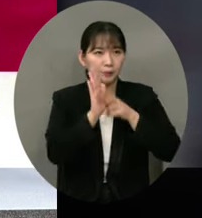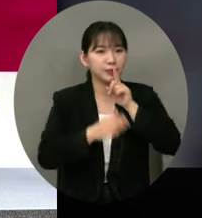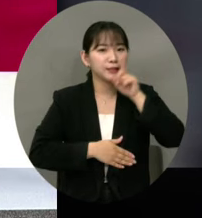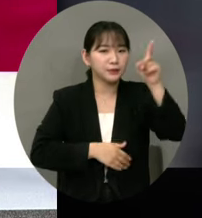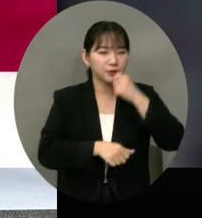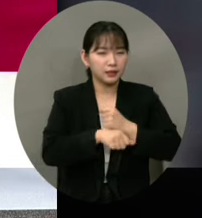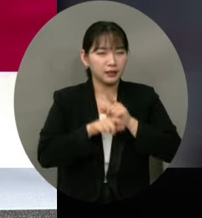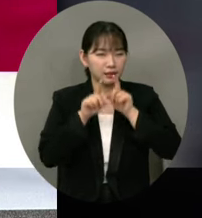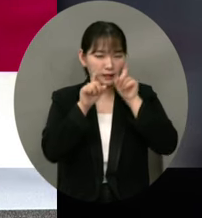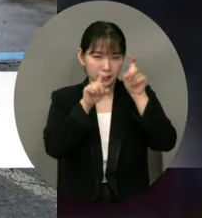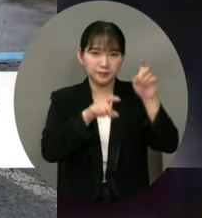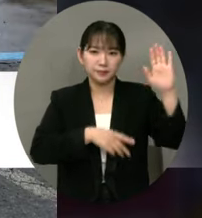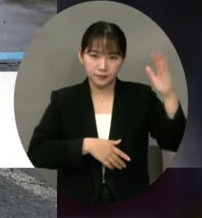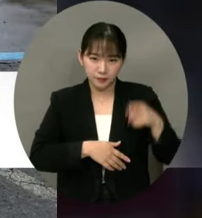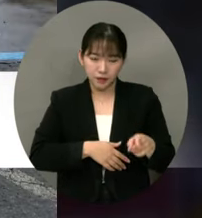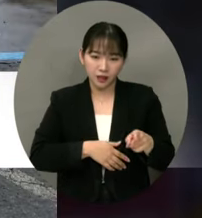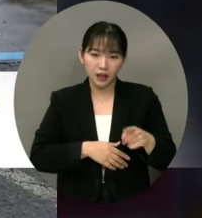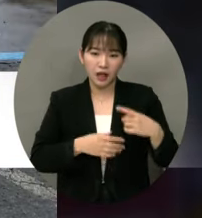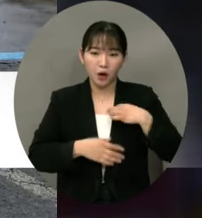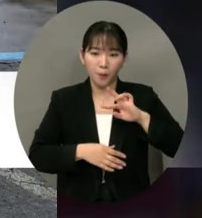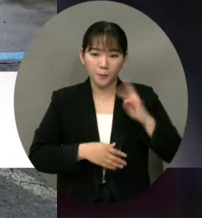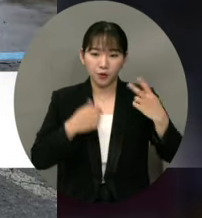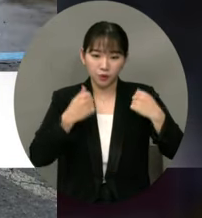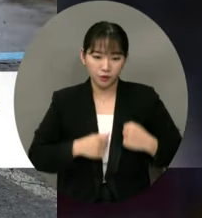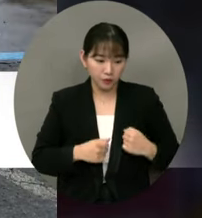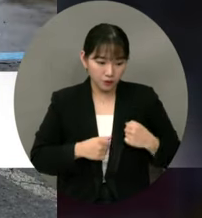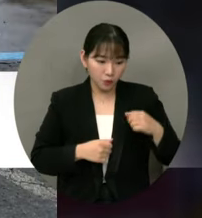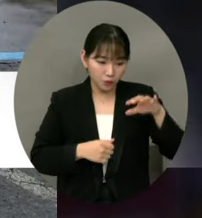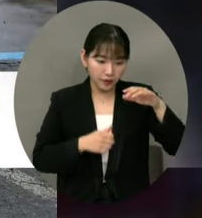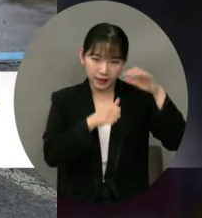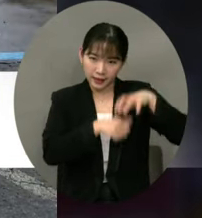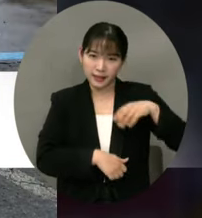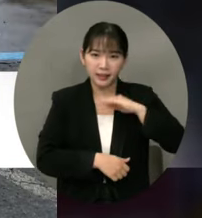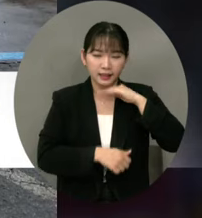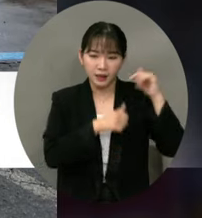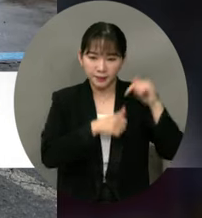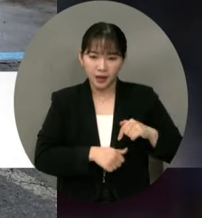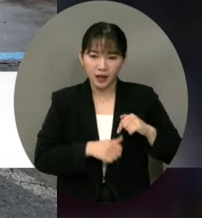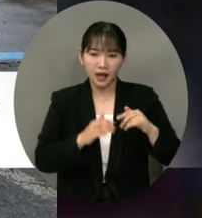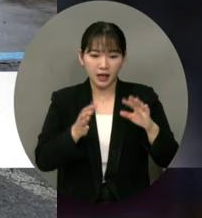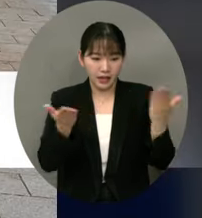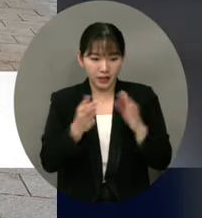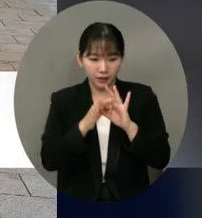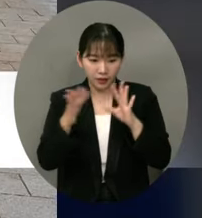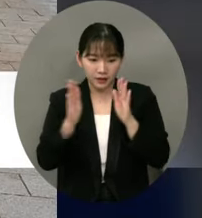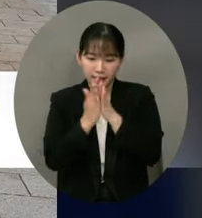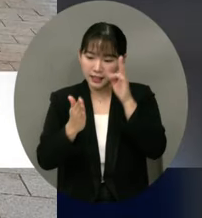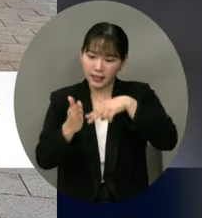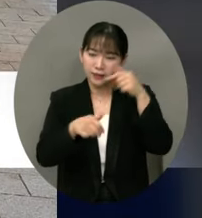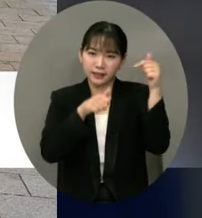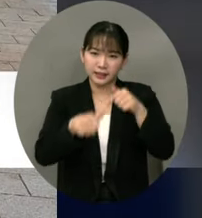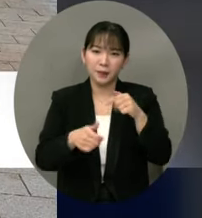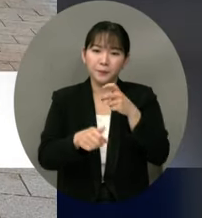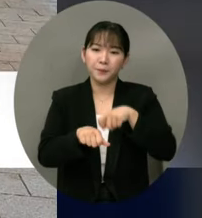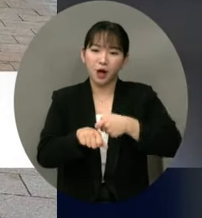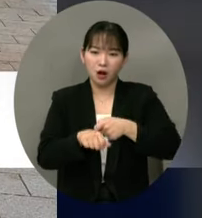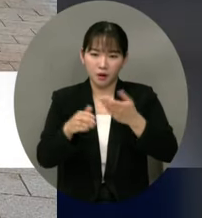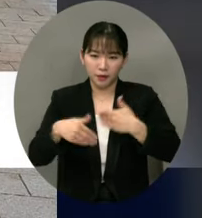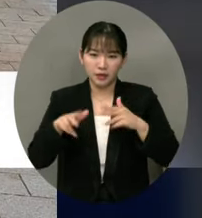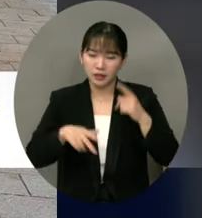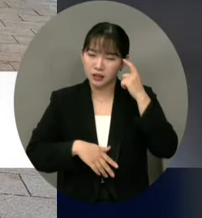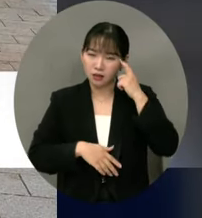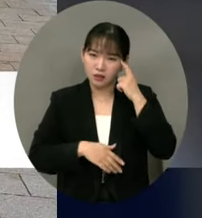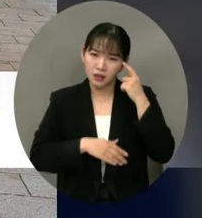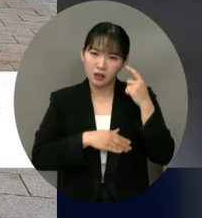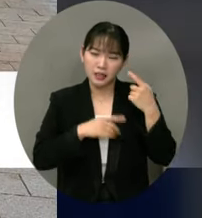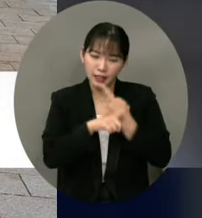신고했다는 의심을 사면서 탈의실 대기와 함께 직무와 관련 없는 책을 읽도록 지시받는 등의 징계를 받아 현재 정신과 치료를